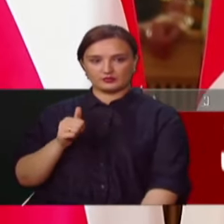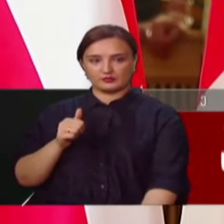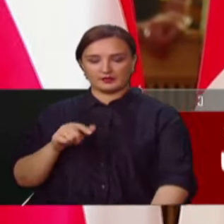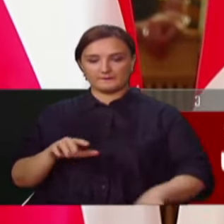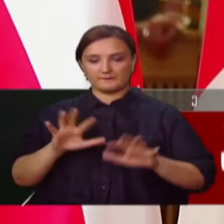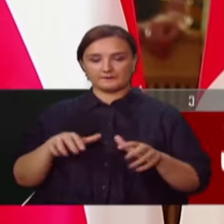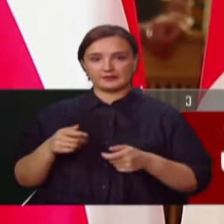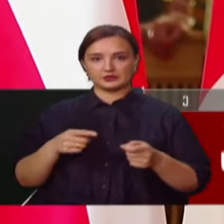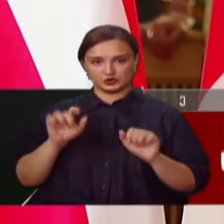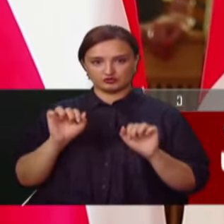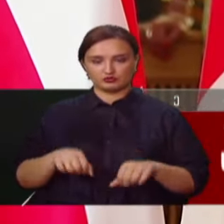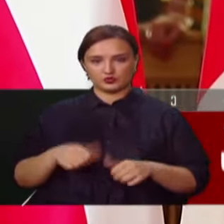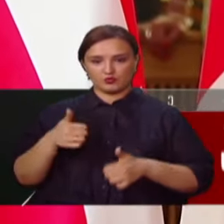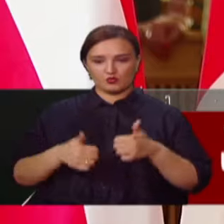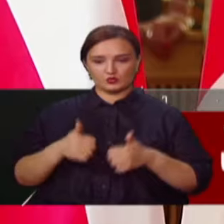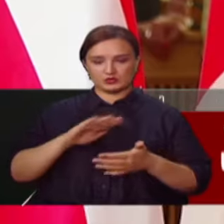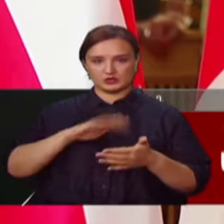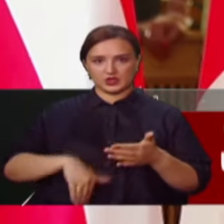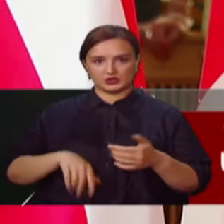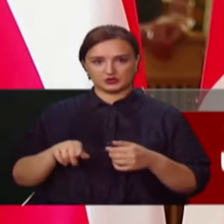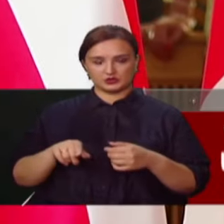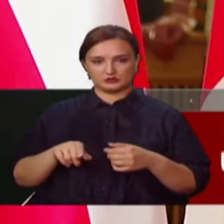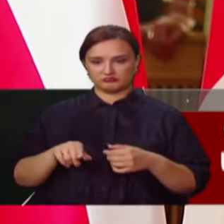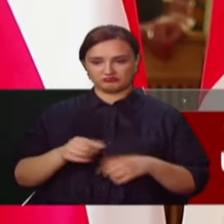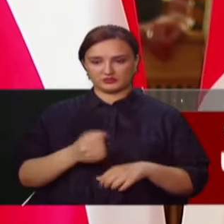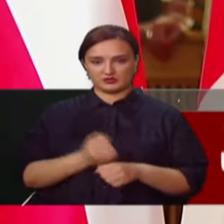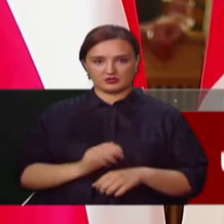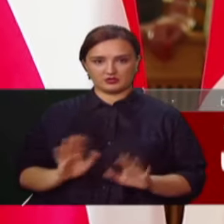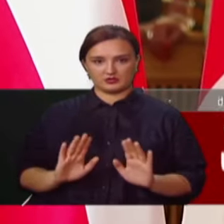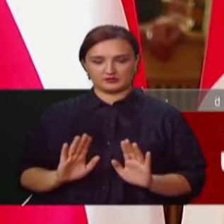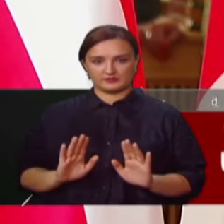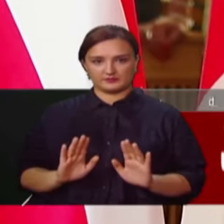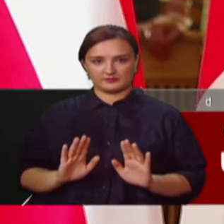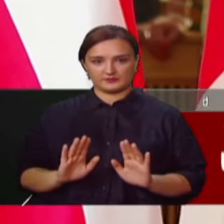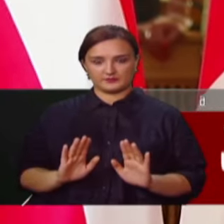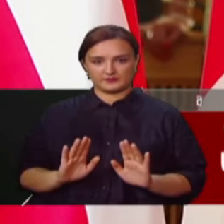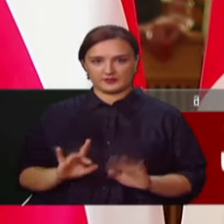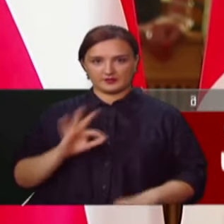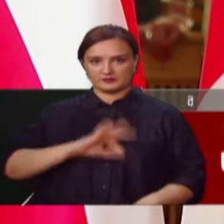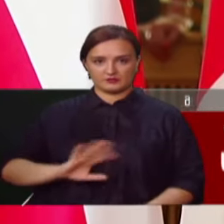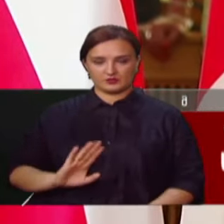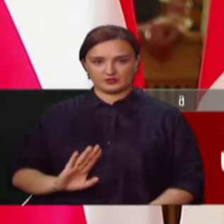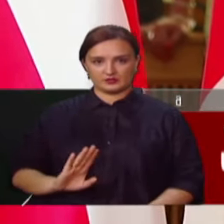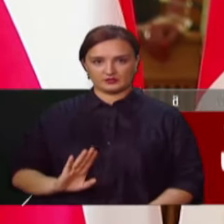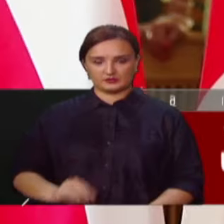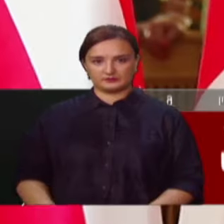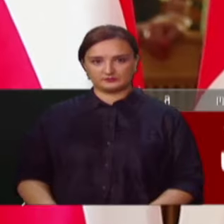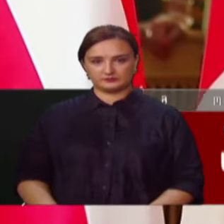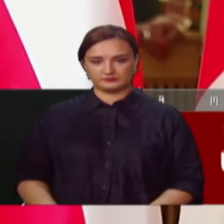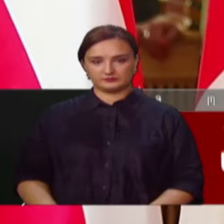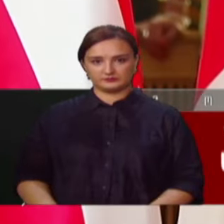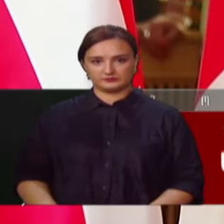შეეძლო დაინიშნა კონკურსის გარეშე. არ დანიშნა, დისკრეცია არ გამოიყენა,